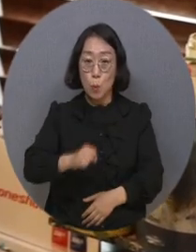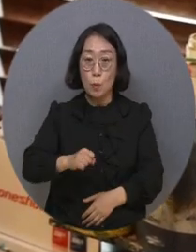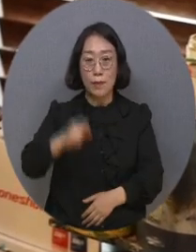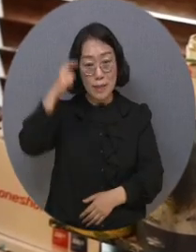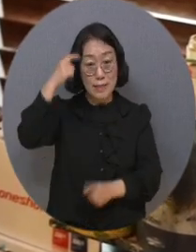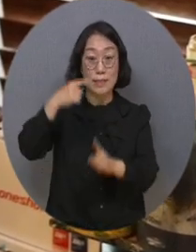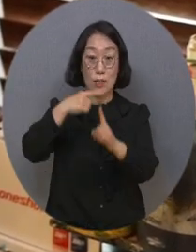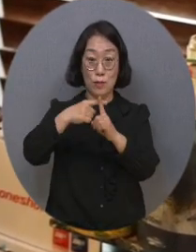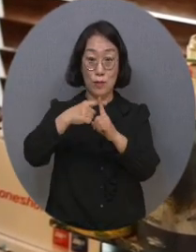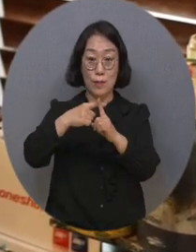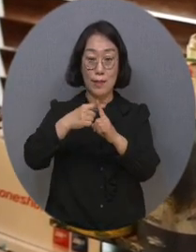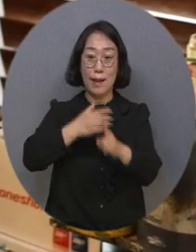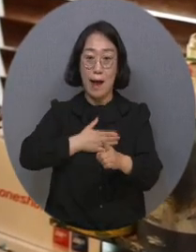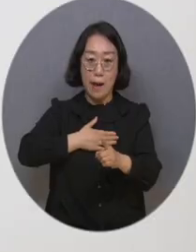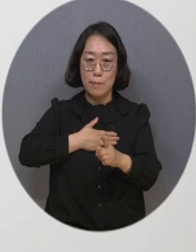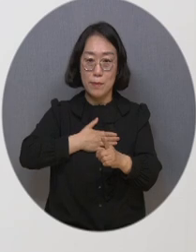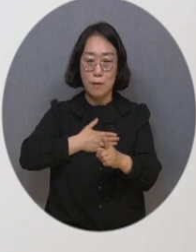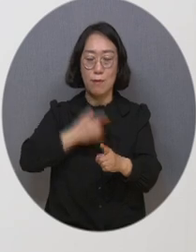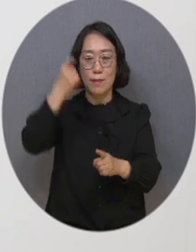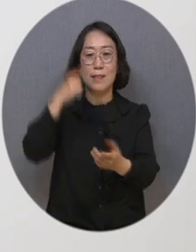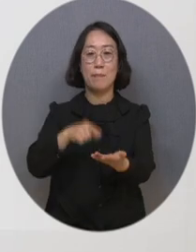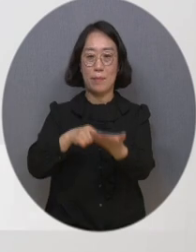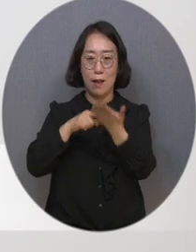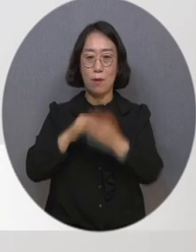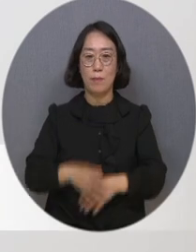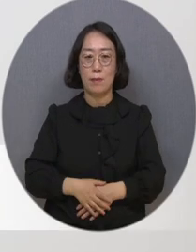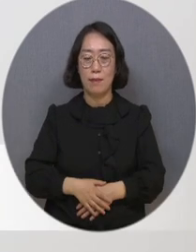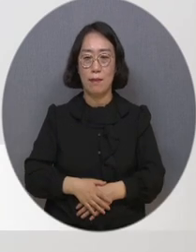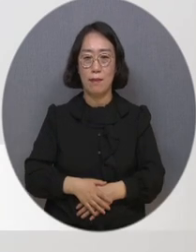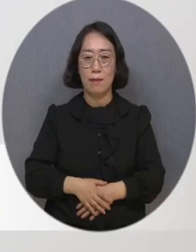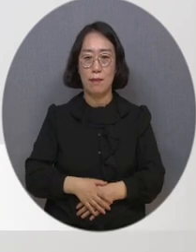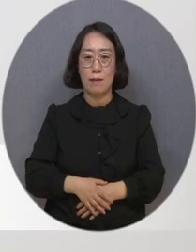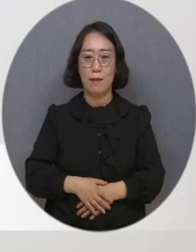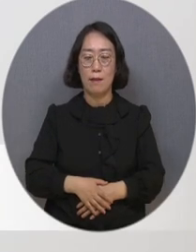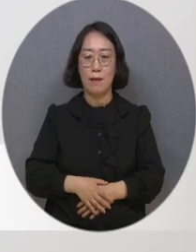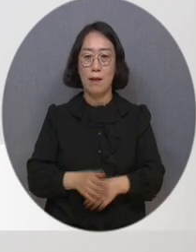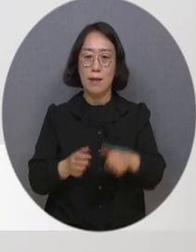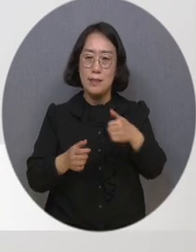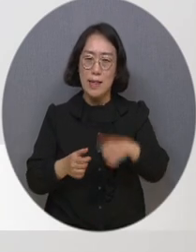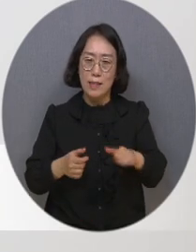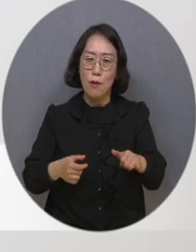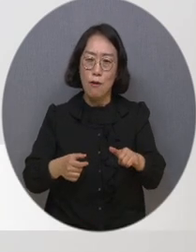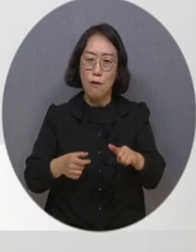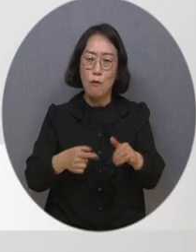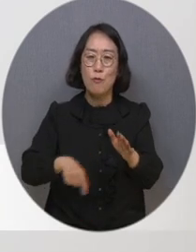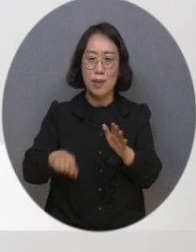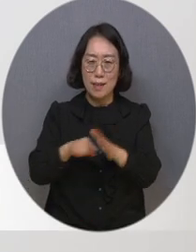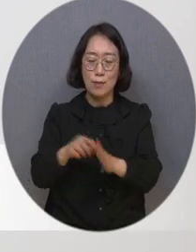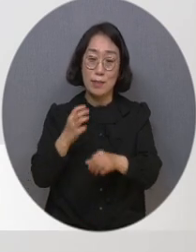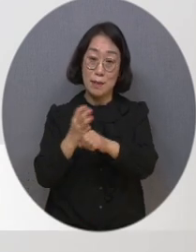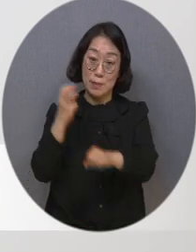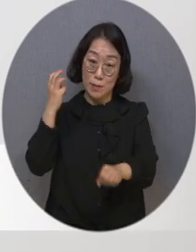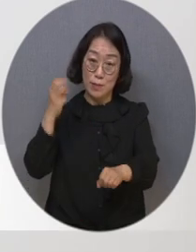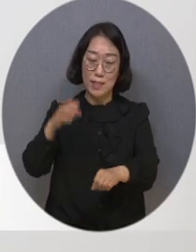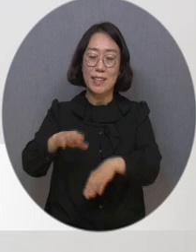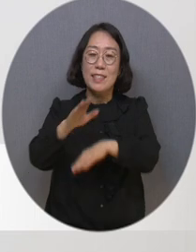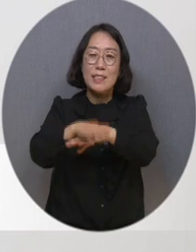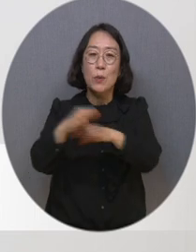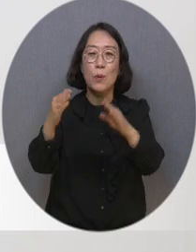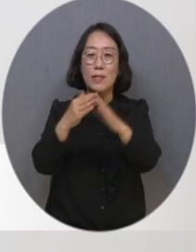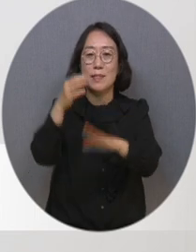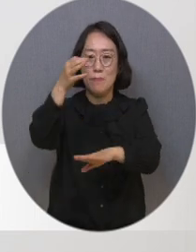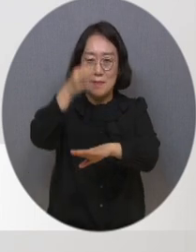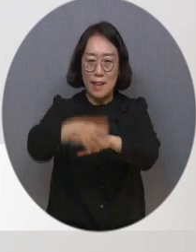감성을 끌어내고 있습니다 아이들의 정서를 위해 30여 년 전이 시골집을